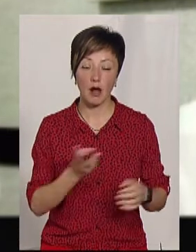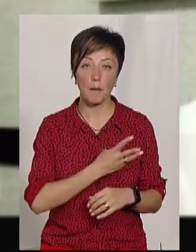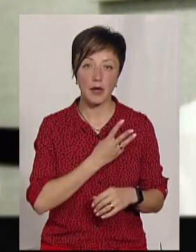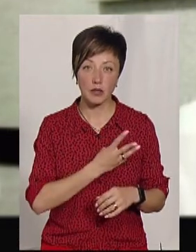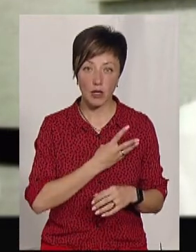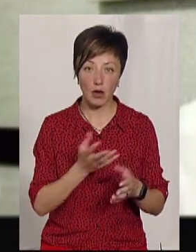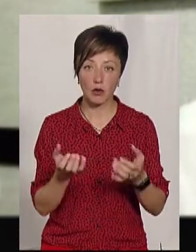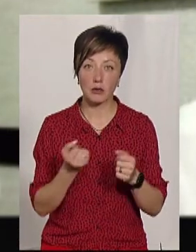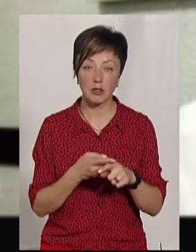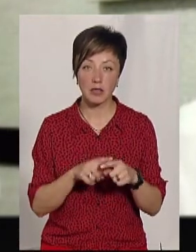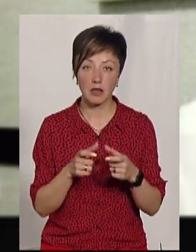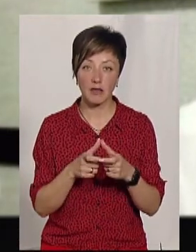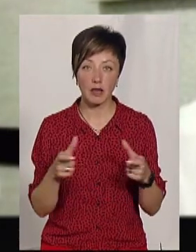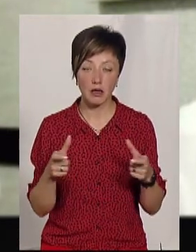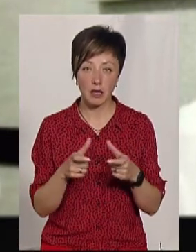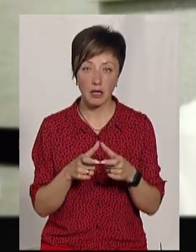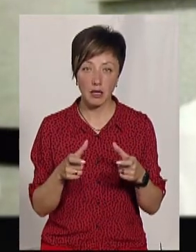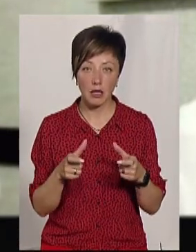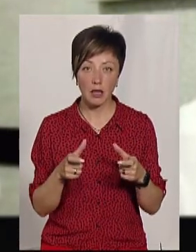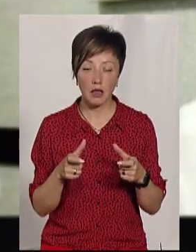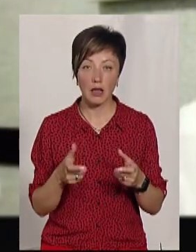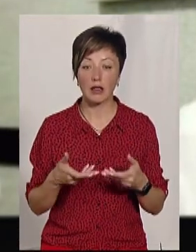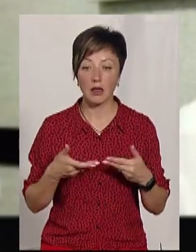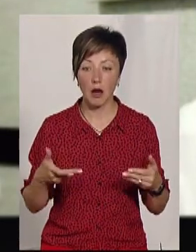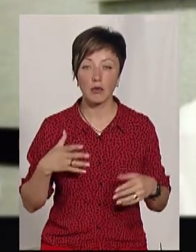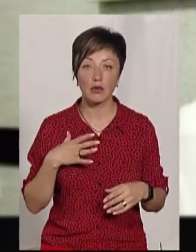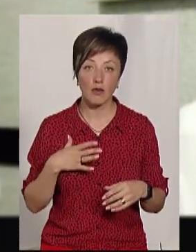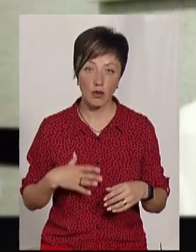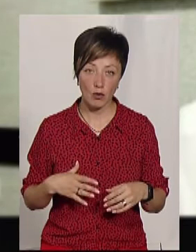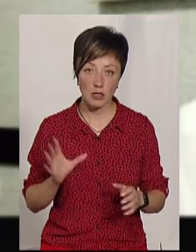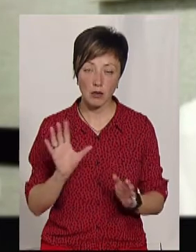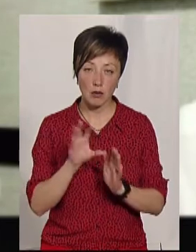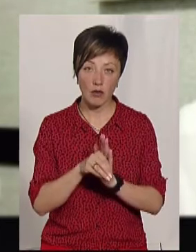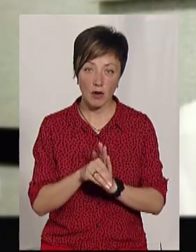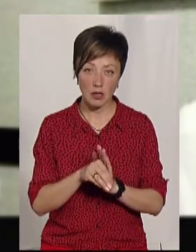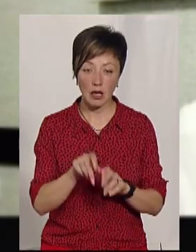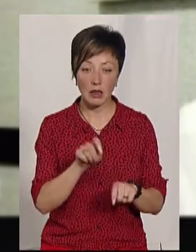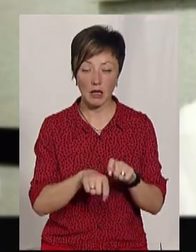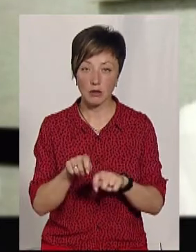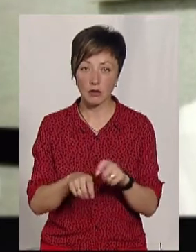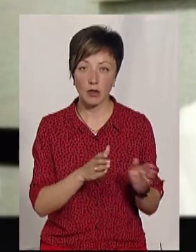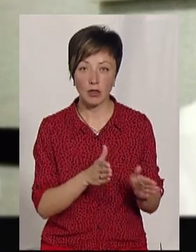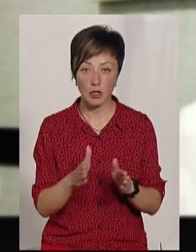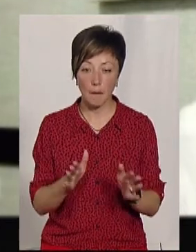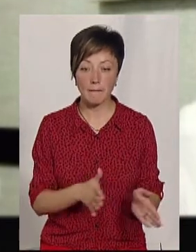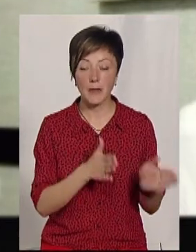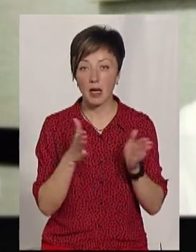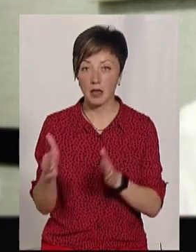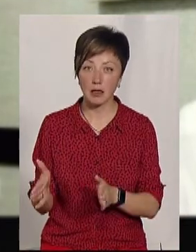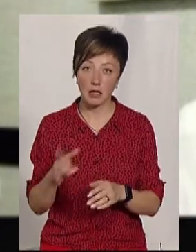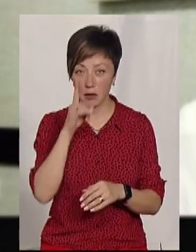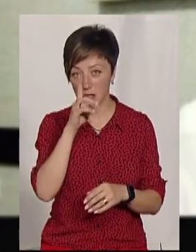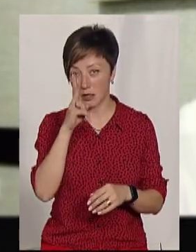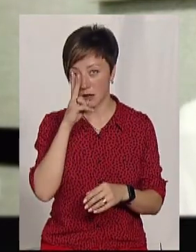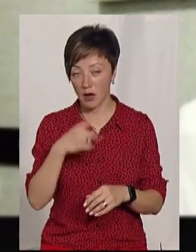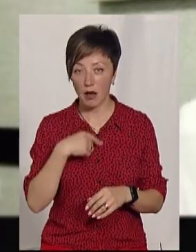бажає отримати ці квитки. Тому нам довелося запровадження тестового режиму перенести. Наскільки це на місяць